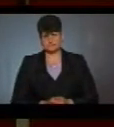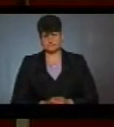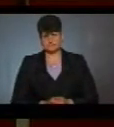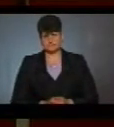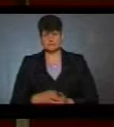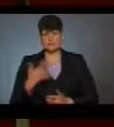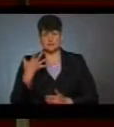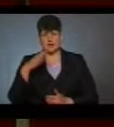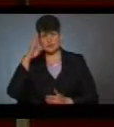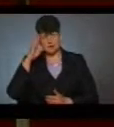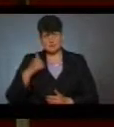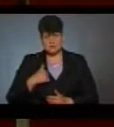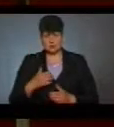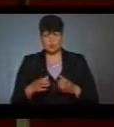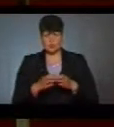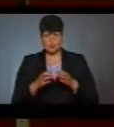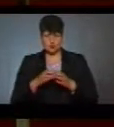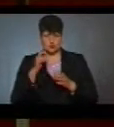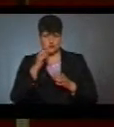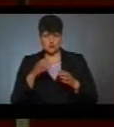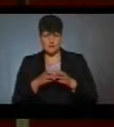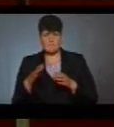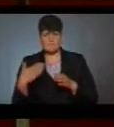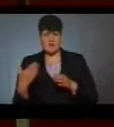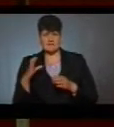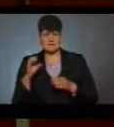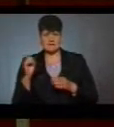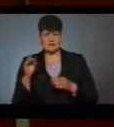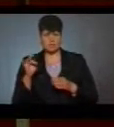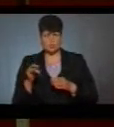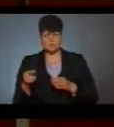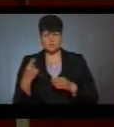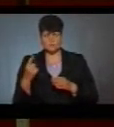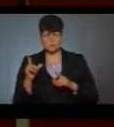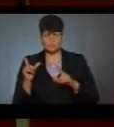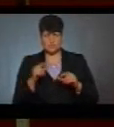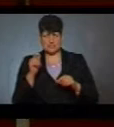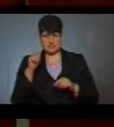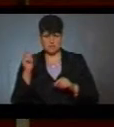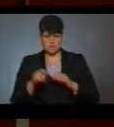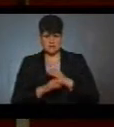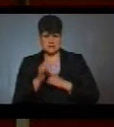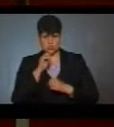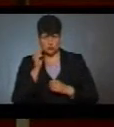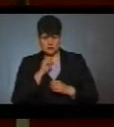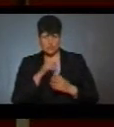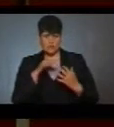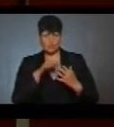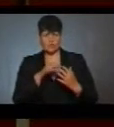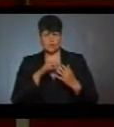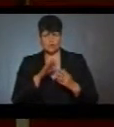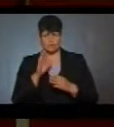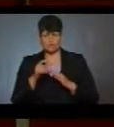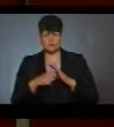П'ятеро бійців добровольчого українського корпусу правого сектору Тернопільщини поїхали на війну на схід України. Воюватимуть вони